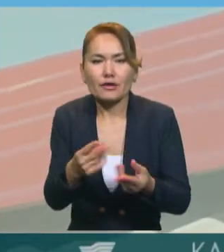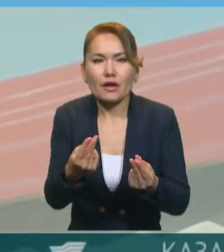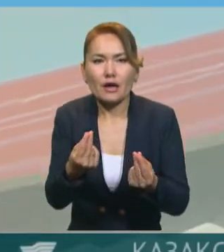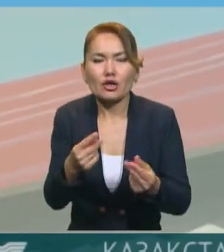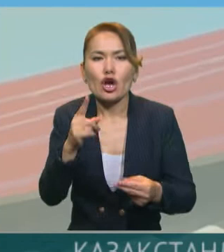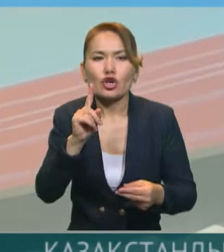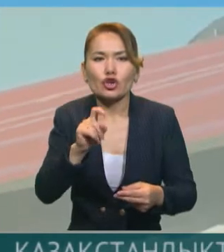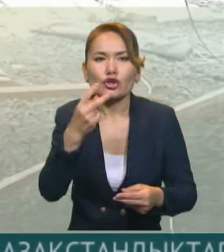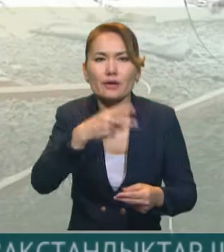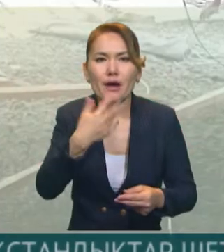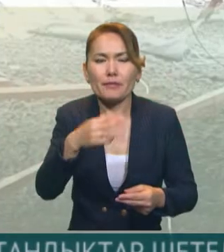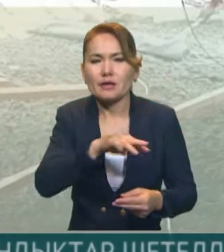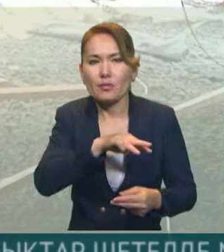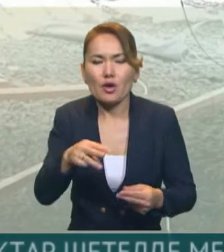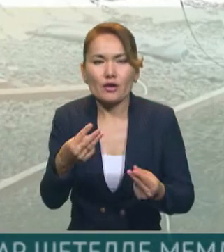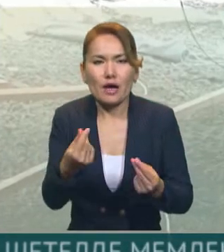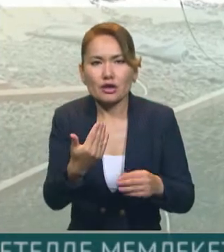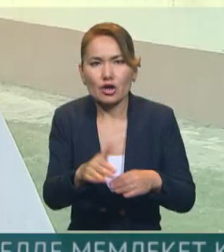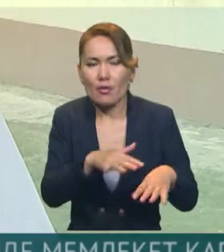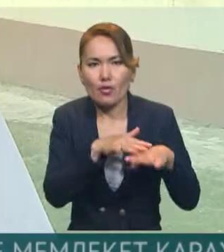125 миллион теңге қарастырылыпты.